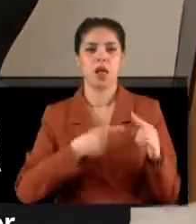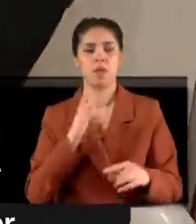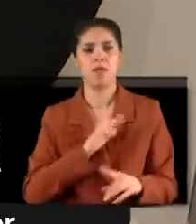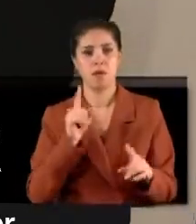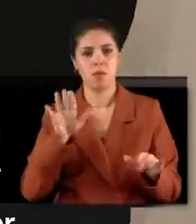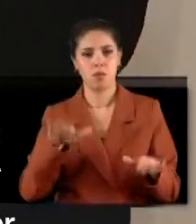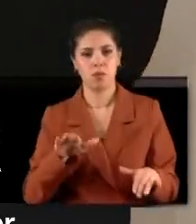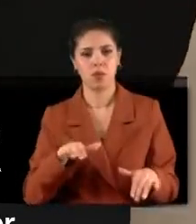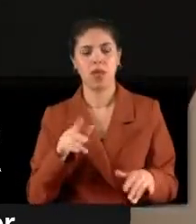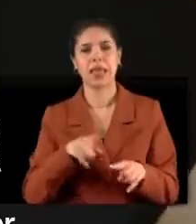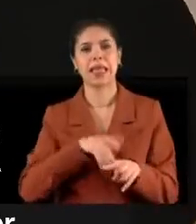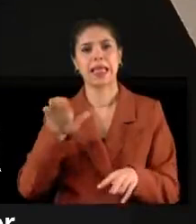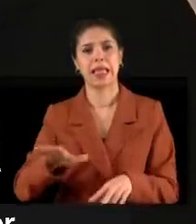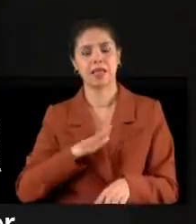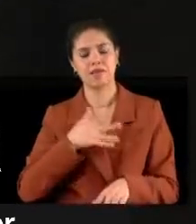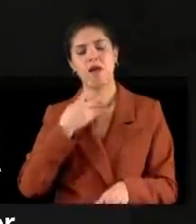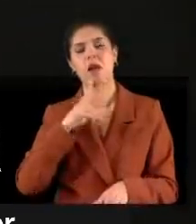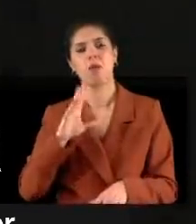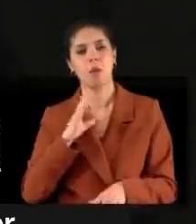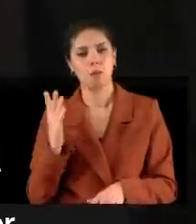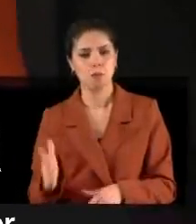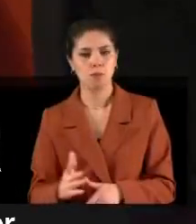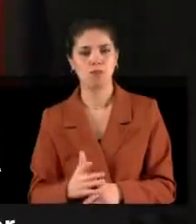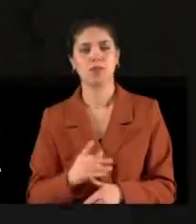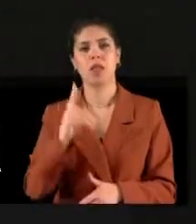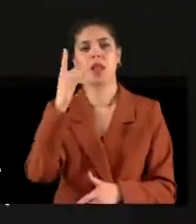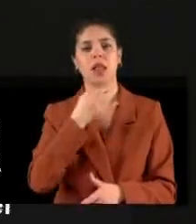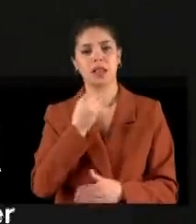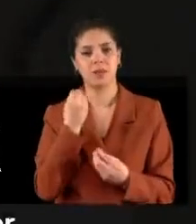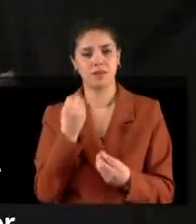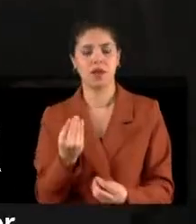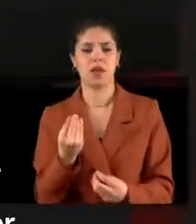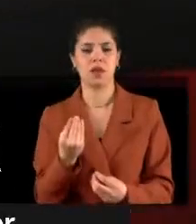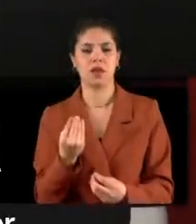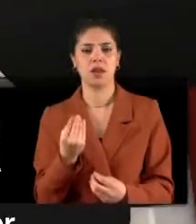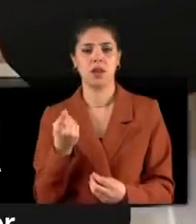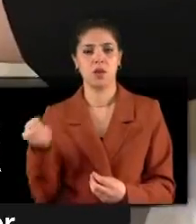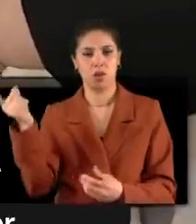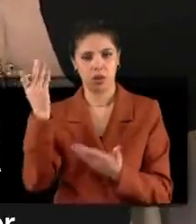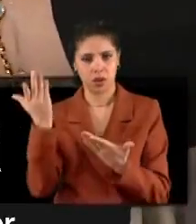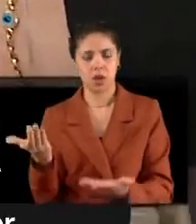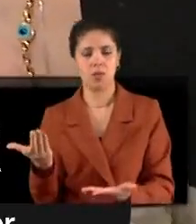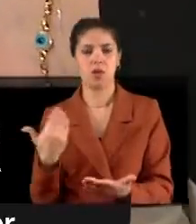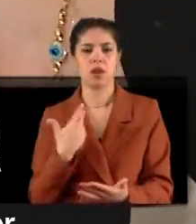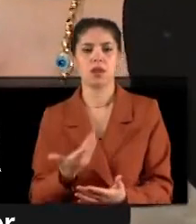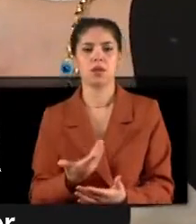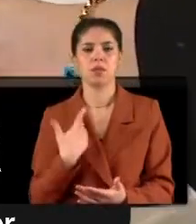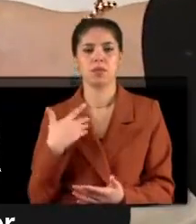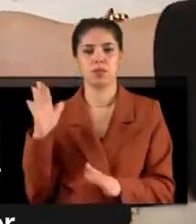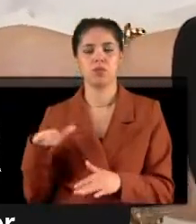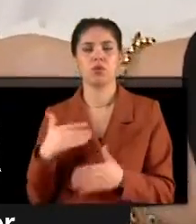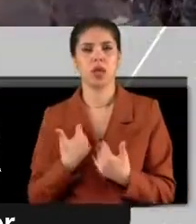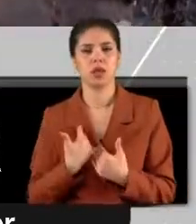akrabanız burada? Burada yeğenim var, ablam var. Allah kısmet ederse, onlar da kabul ederse biraz